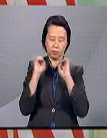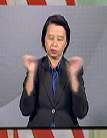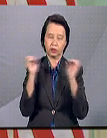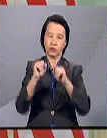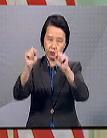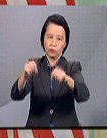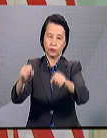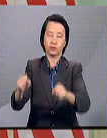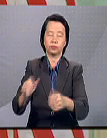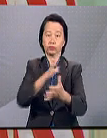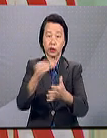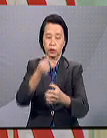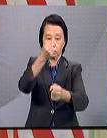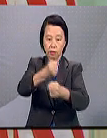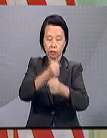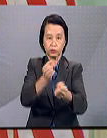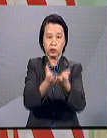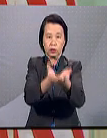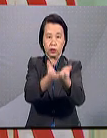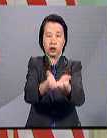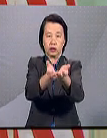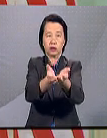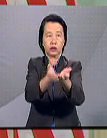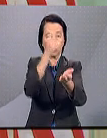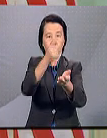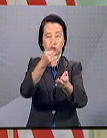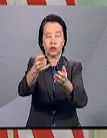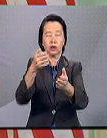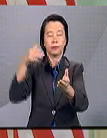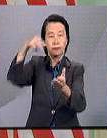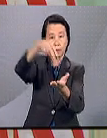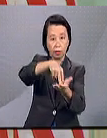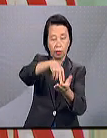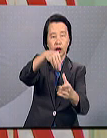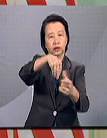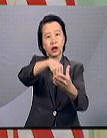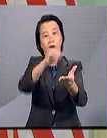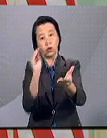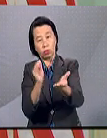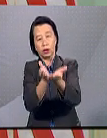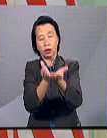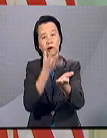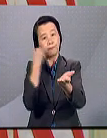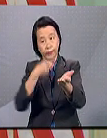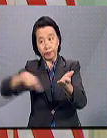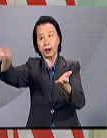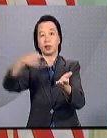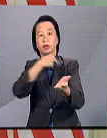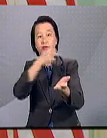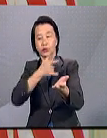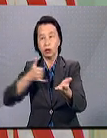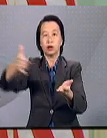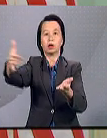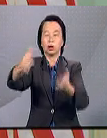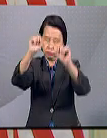Malah yang bekerja di kapal, kita untuk masuk ke kapal atau keluar daripada kapal nak balik ke negara masing-masing